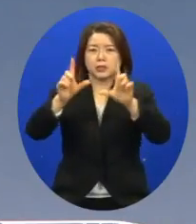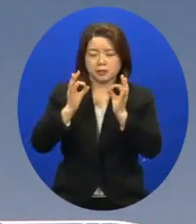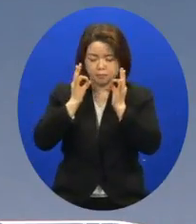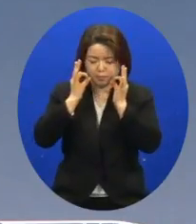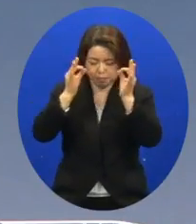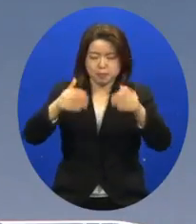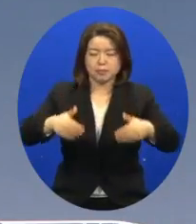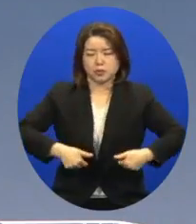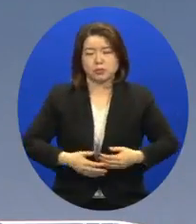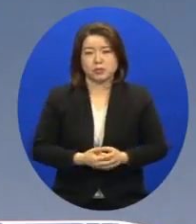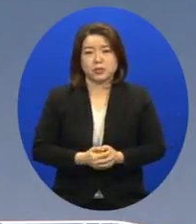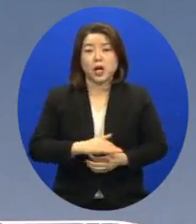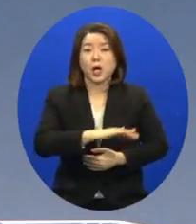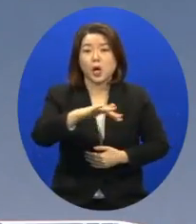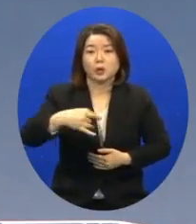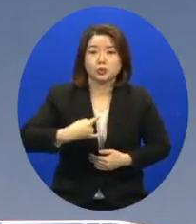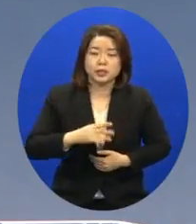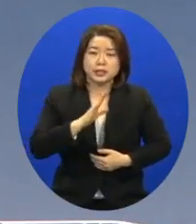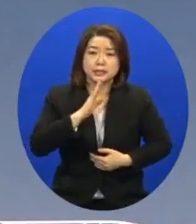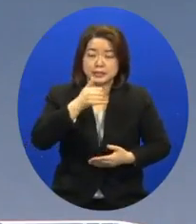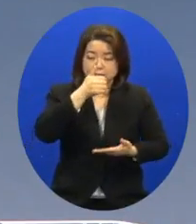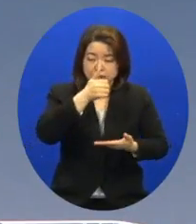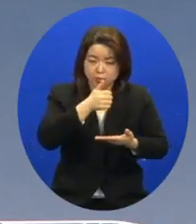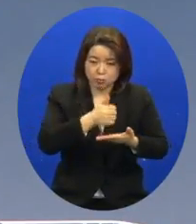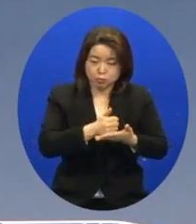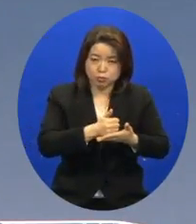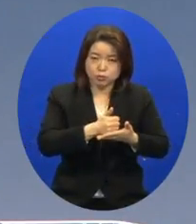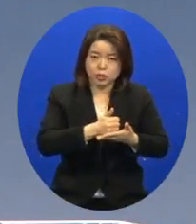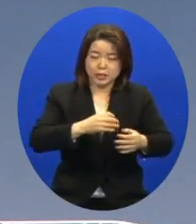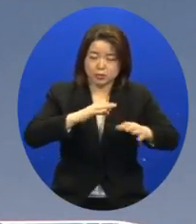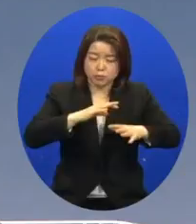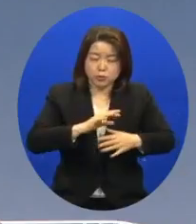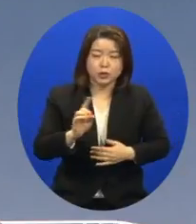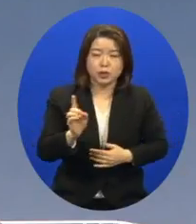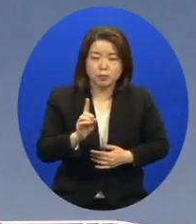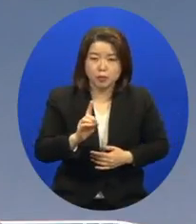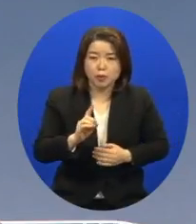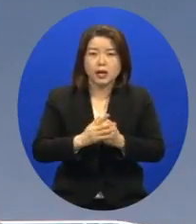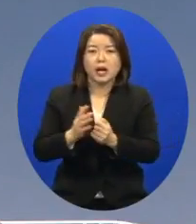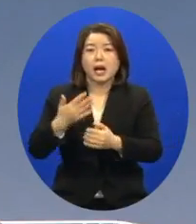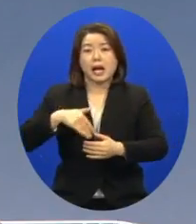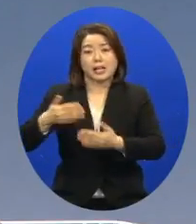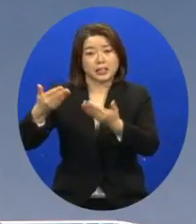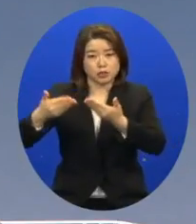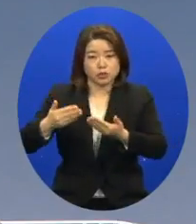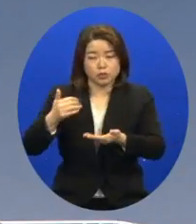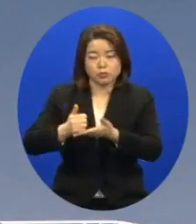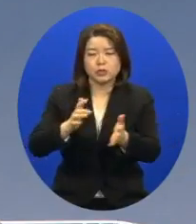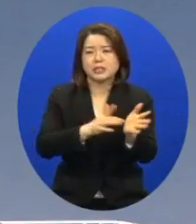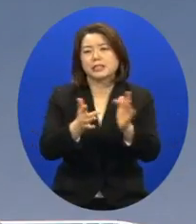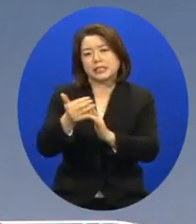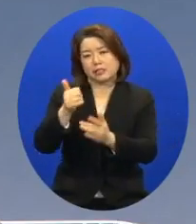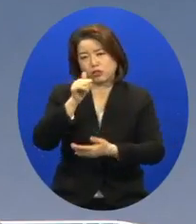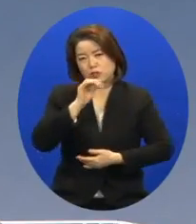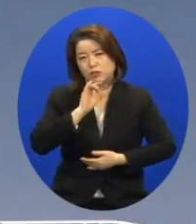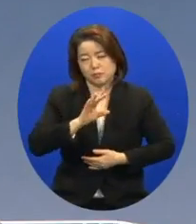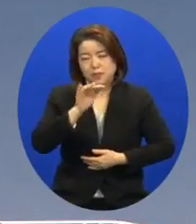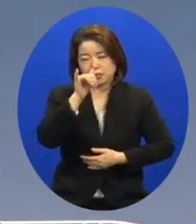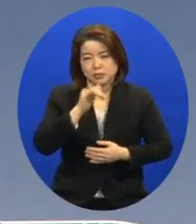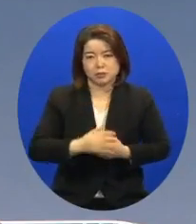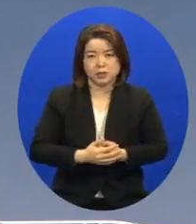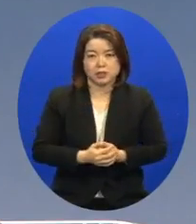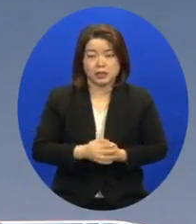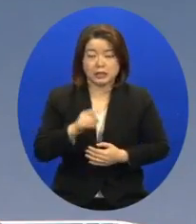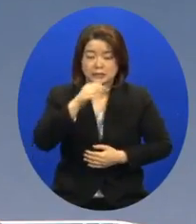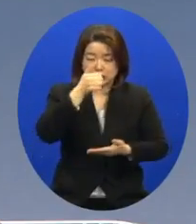우리에게 진짜 무서운 죄가 무엇인지를 알게 하실 분은 예수님 밖에 없습니다 그리고 그 죄에서 우리를